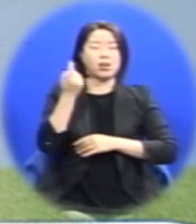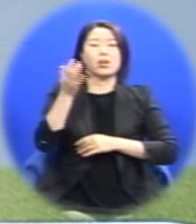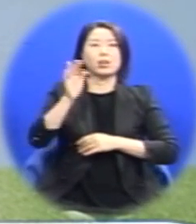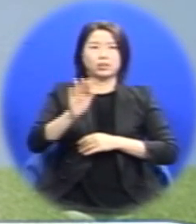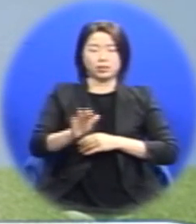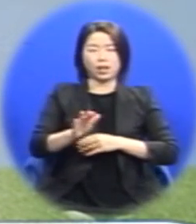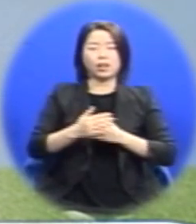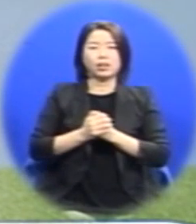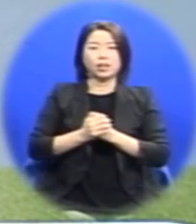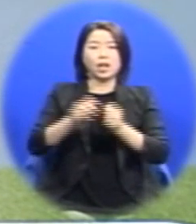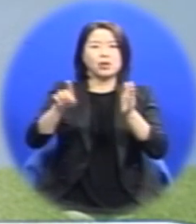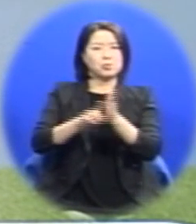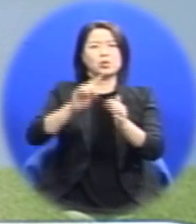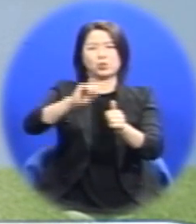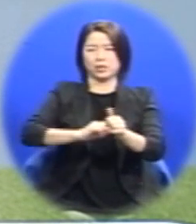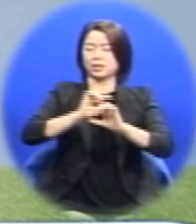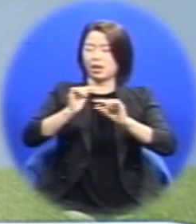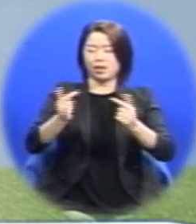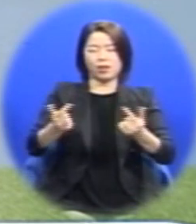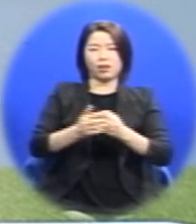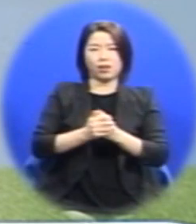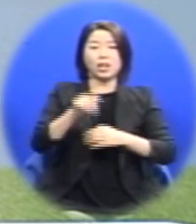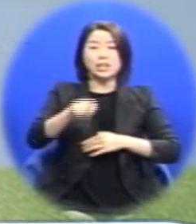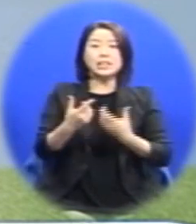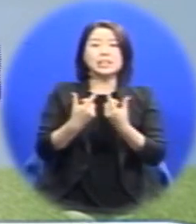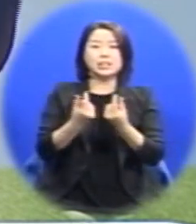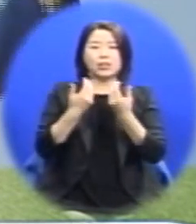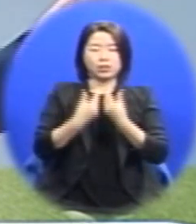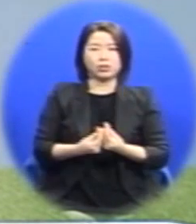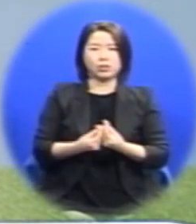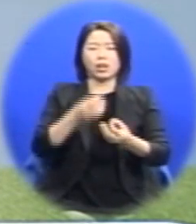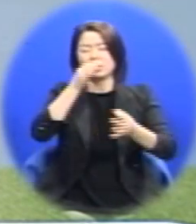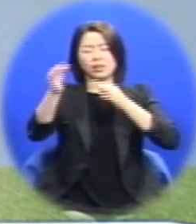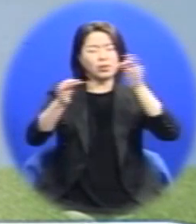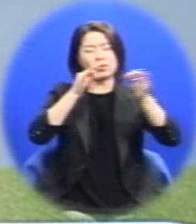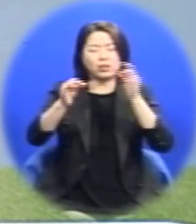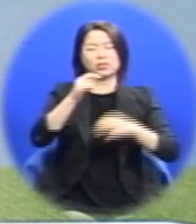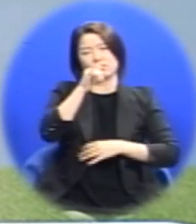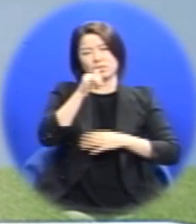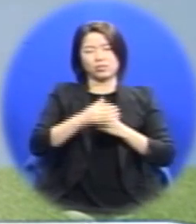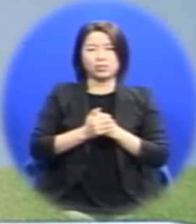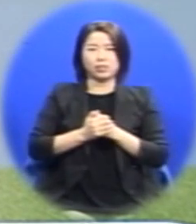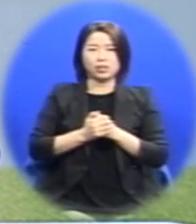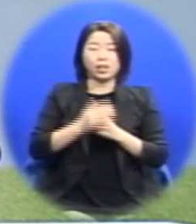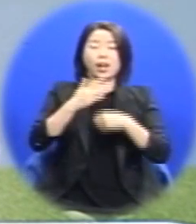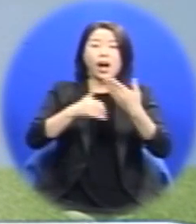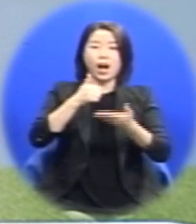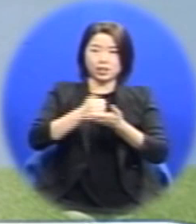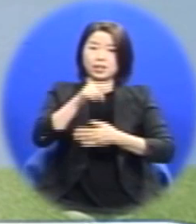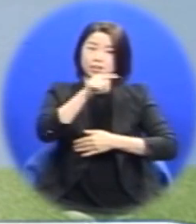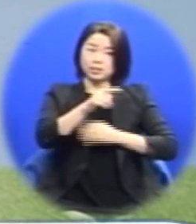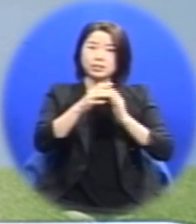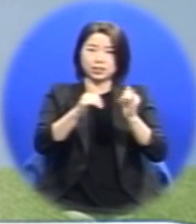그런데 믿어지지는 않아요. 이런 경우에 그냥 소리소리 지르게 되는 거예요. 하나님께서 그